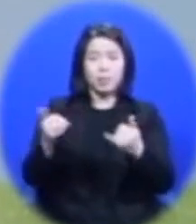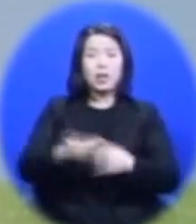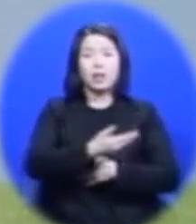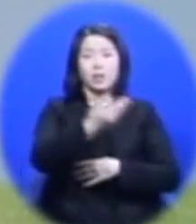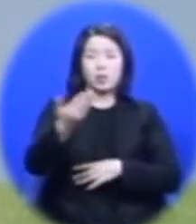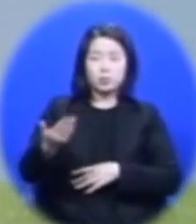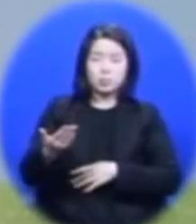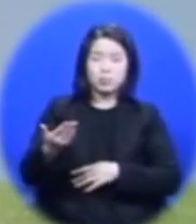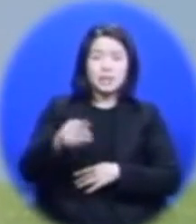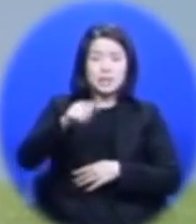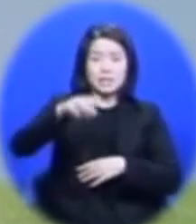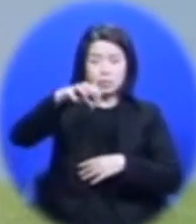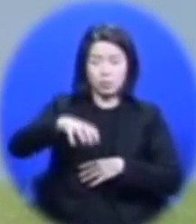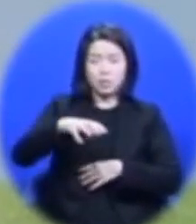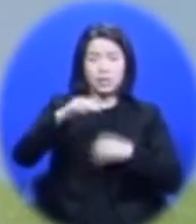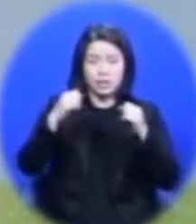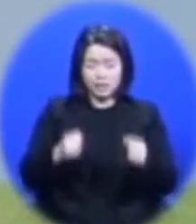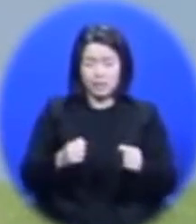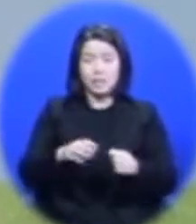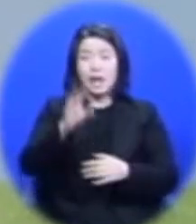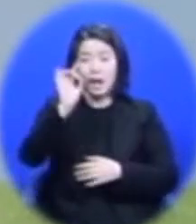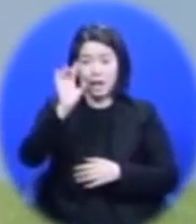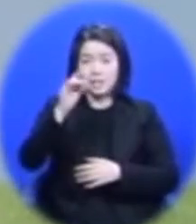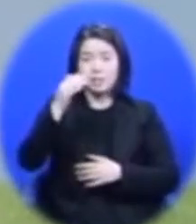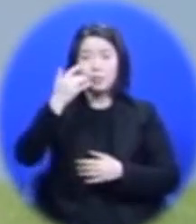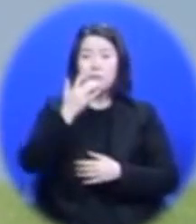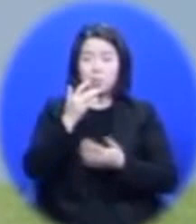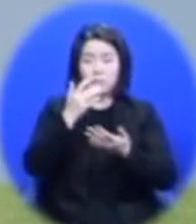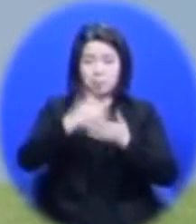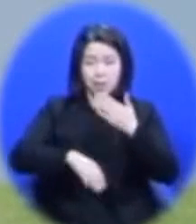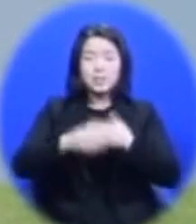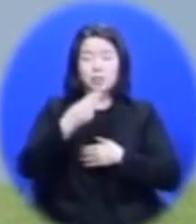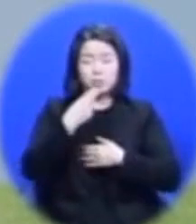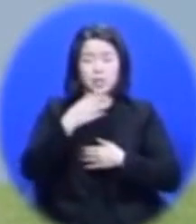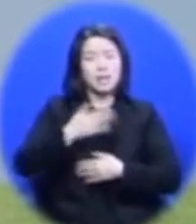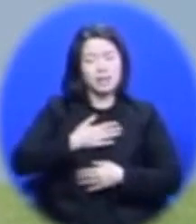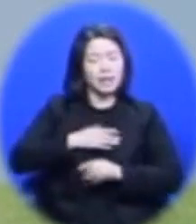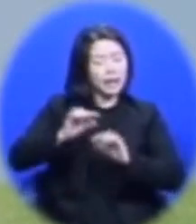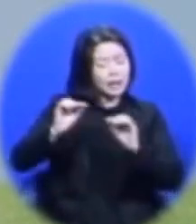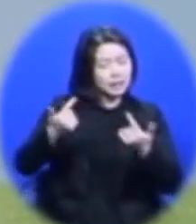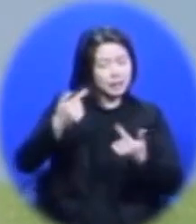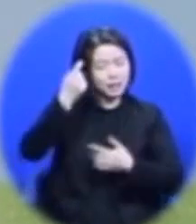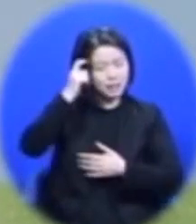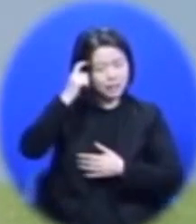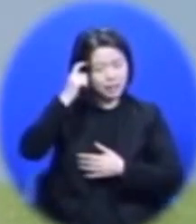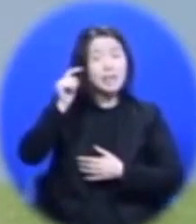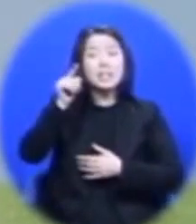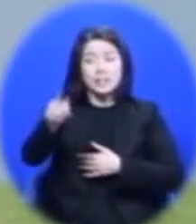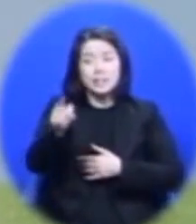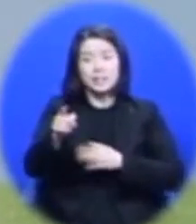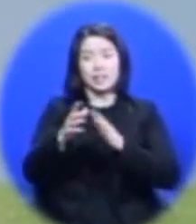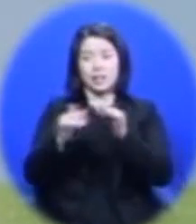이 자리에 계신 분 중에 한 분도 빠짐없이 지금 나는 아닐 거야 생각하는 바로 그 사람도